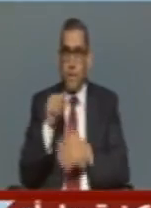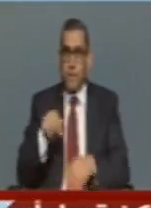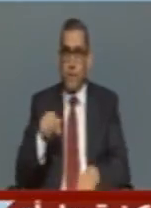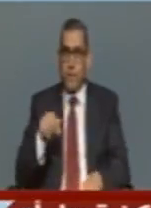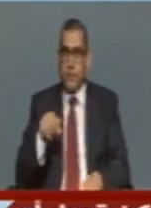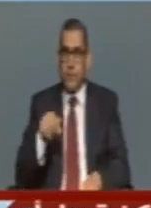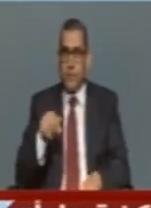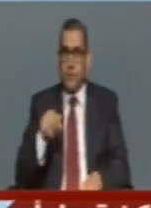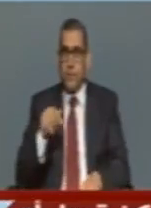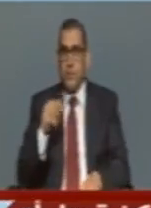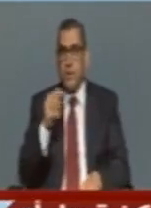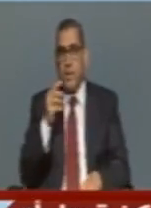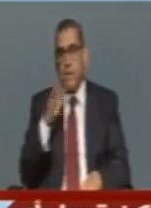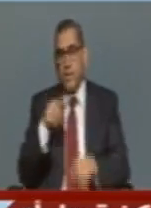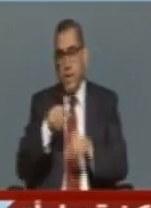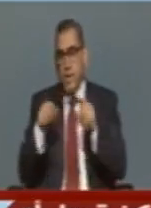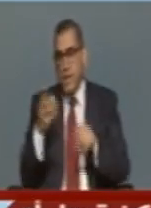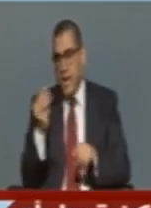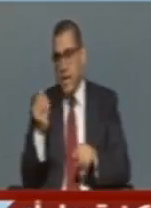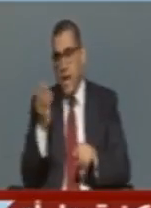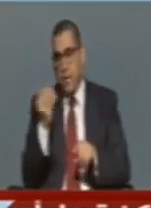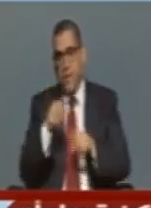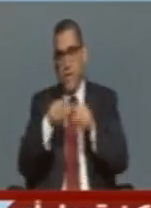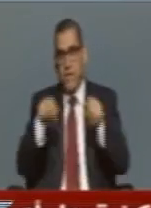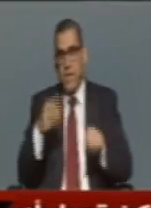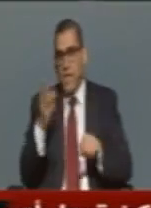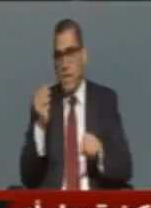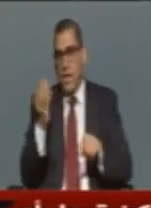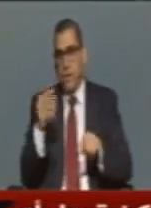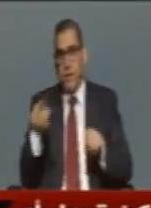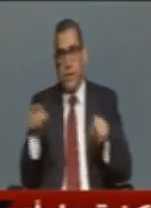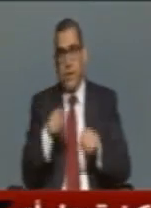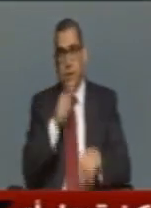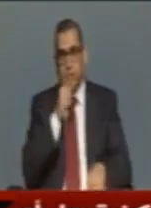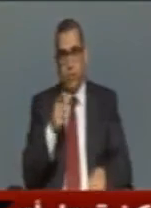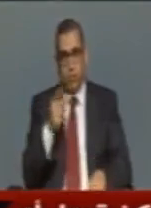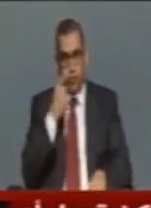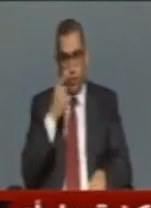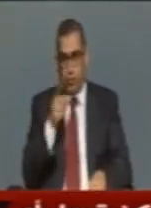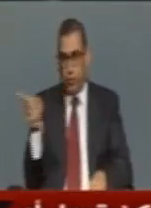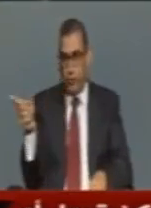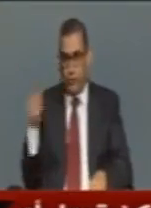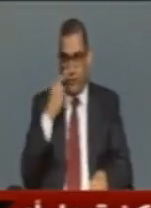في 30 40 فصل 30 كبيرة 40 فصل أو فرصة بقى يا دكتور يعني